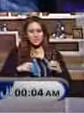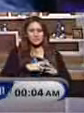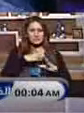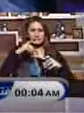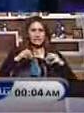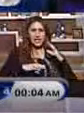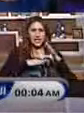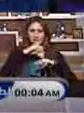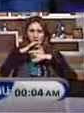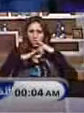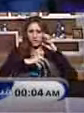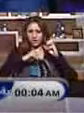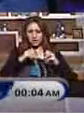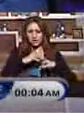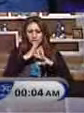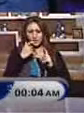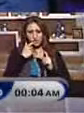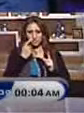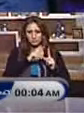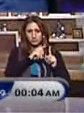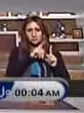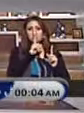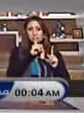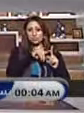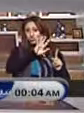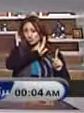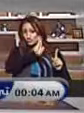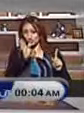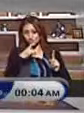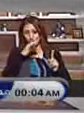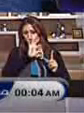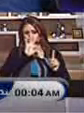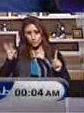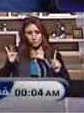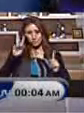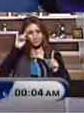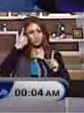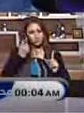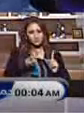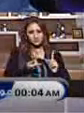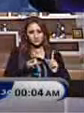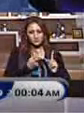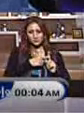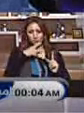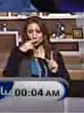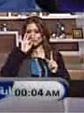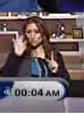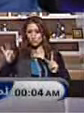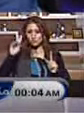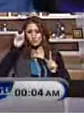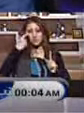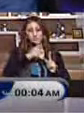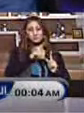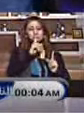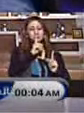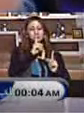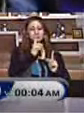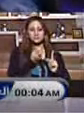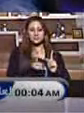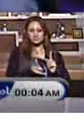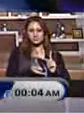عقل يوزن بلد بحالها بيضحك علينا ازاي ها ولو كان مجنون عمره ما يكون سحر صحيح ق طب خلاص ده سحر